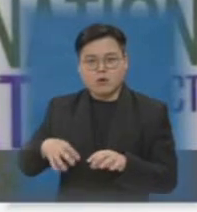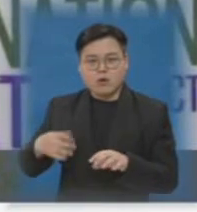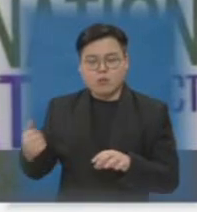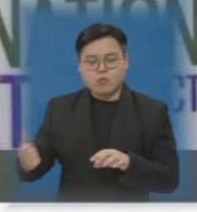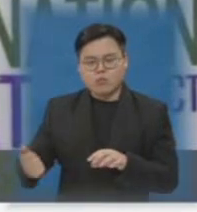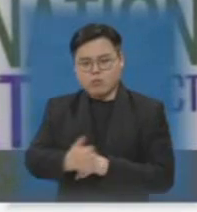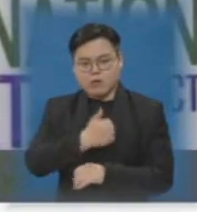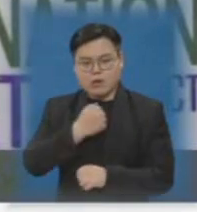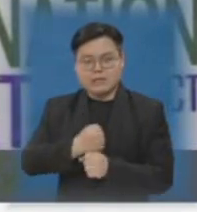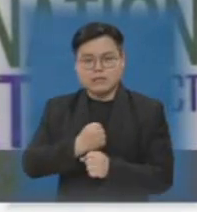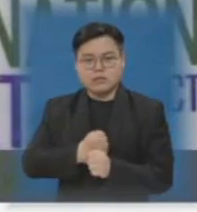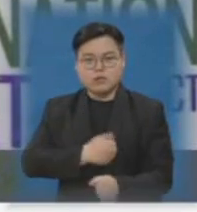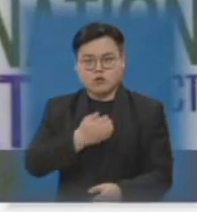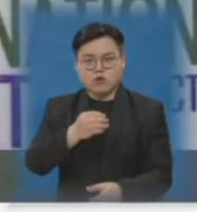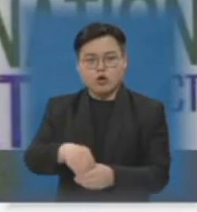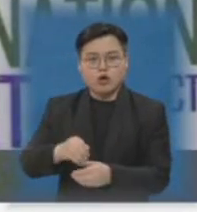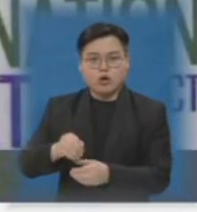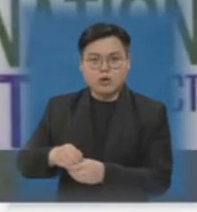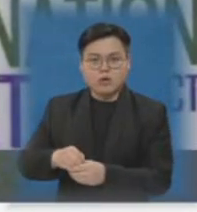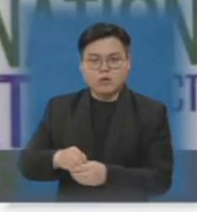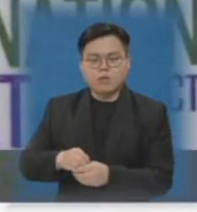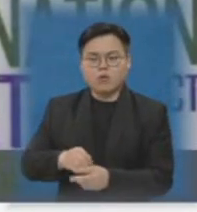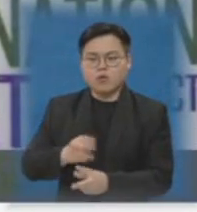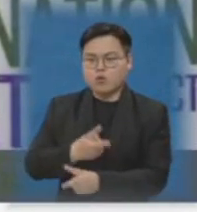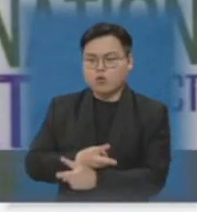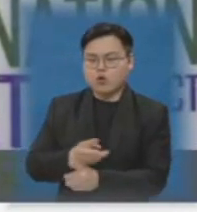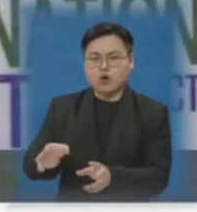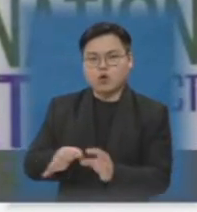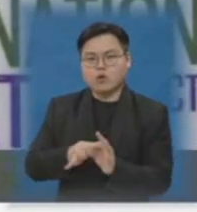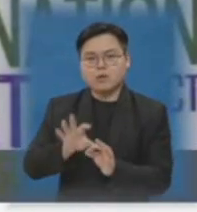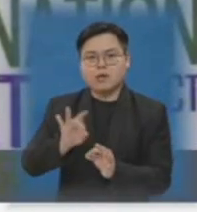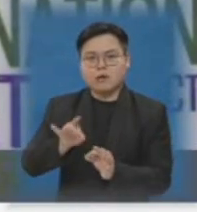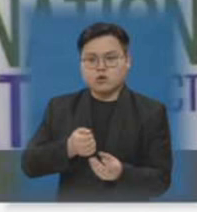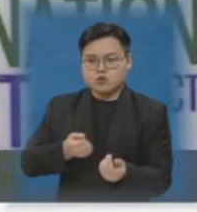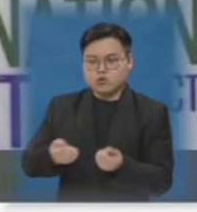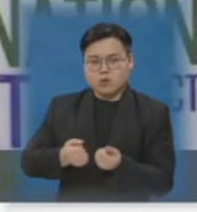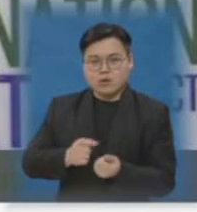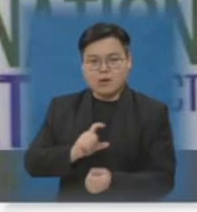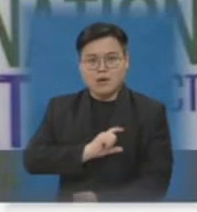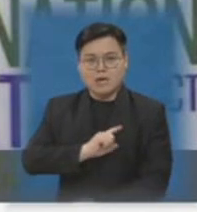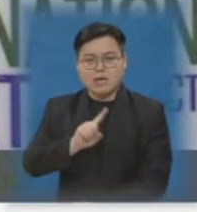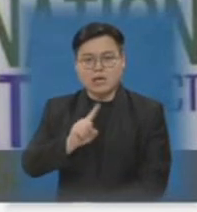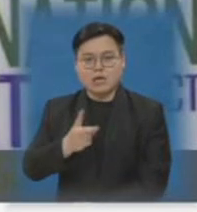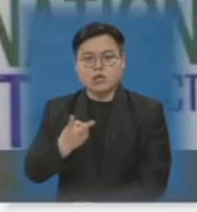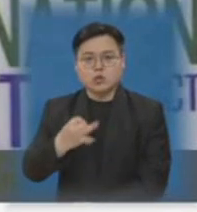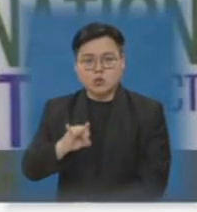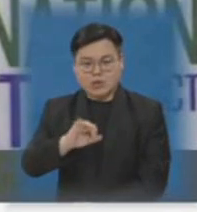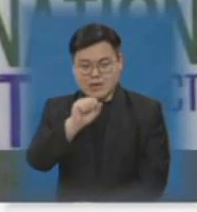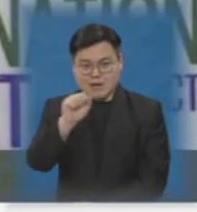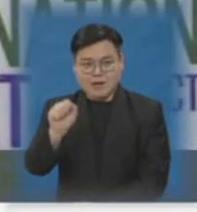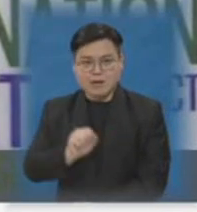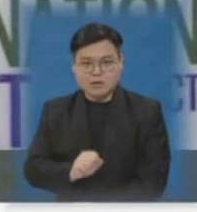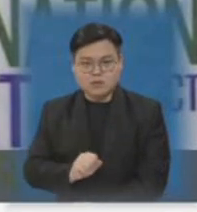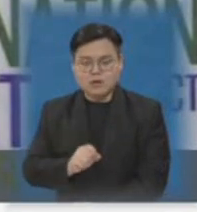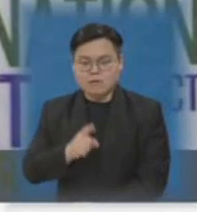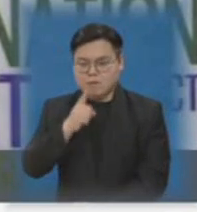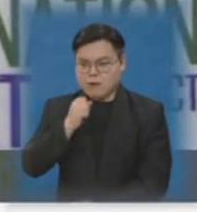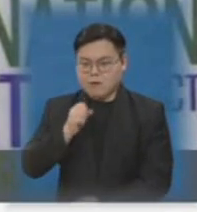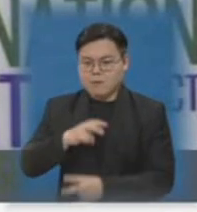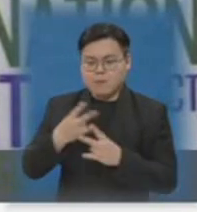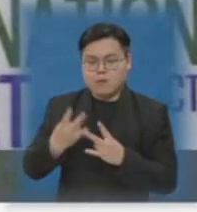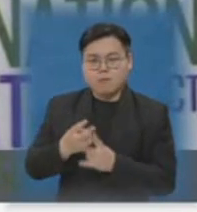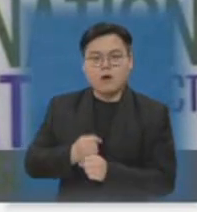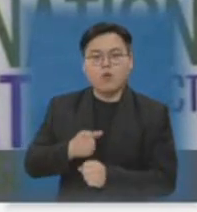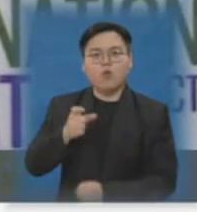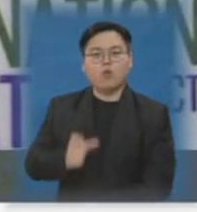ажилтнуудын маань эрчүү асуудал салбаруудын хуйлуудар голцоо зохицуулагддаг. Тэгээ бид нар нийгмийн ажлын тухай хуулийг хөдөлмөр нийгмийн